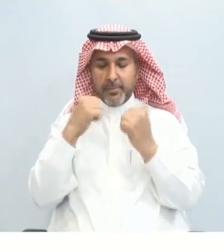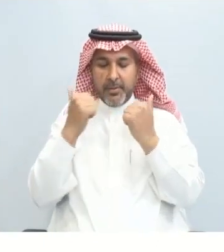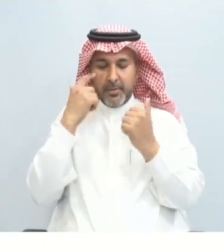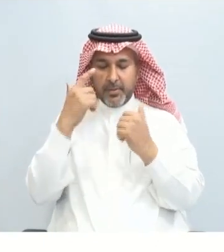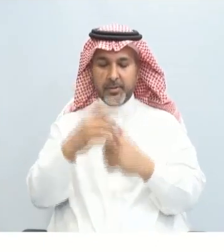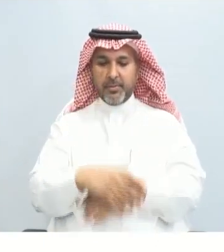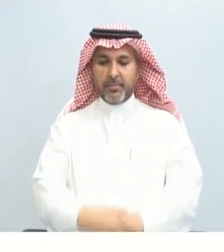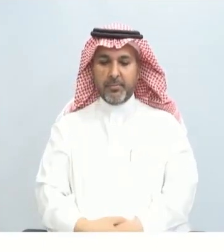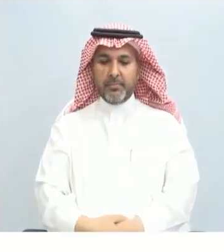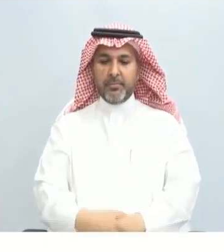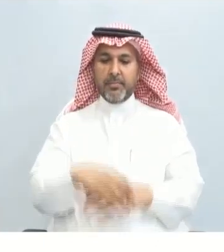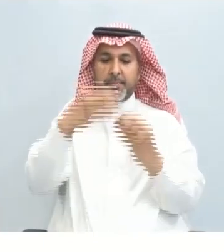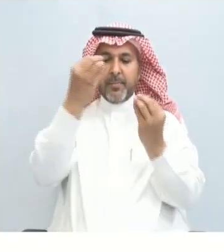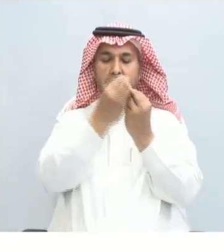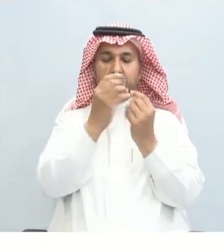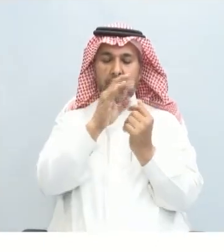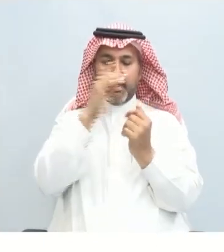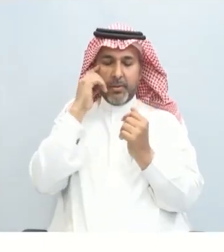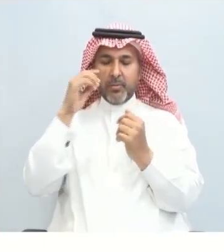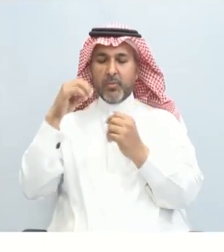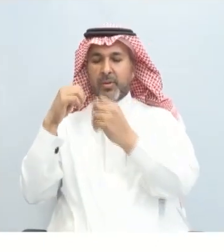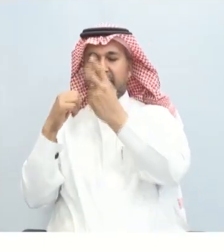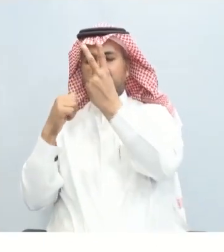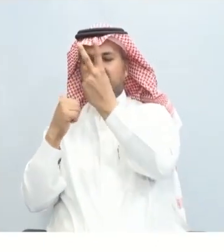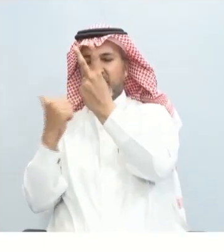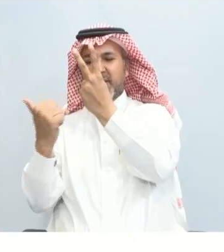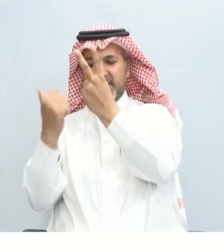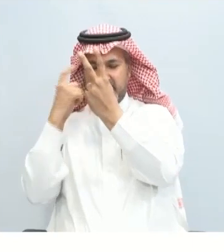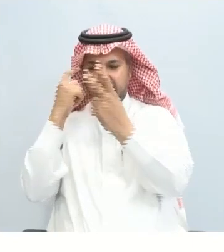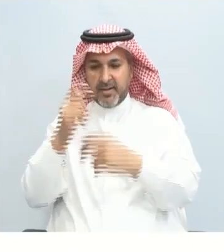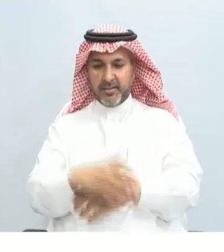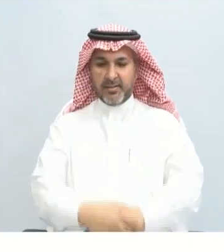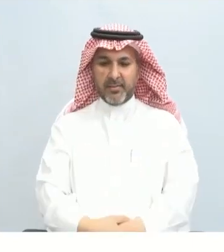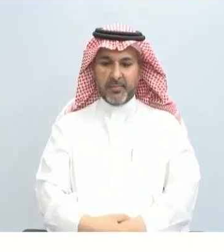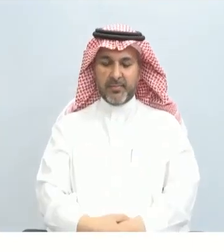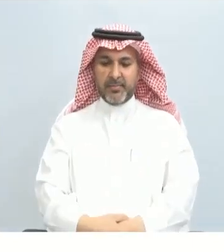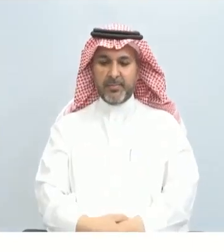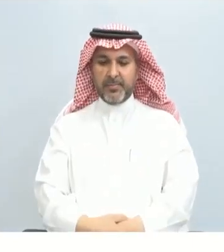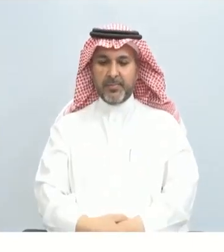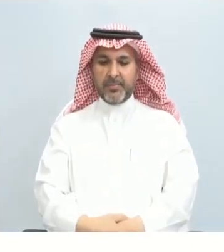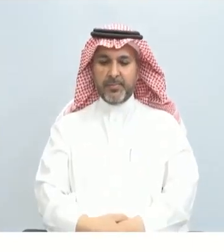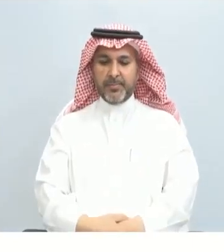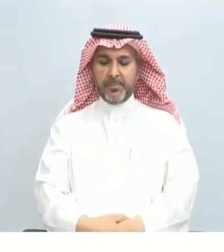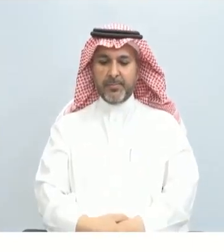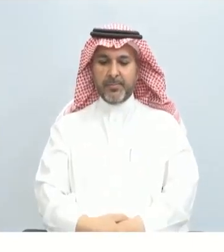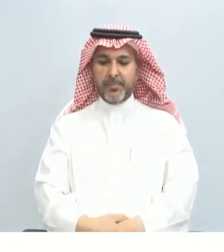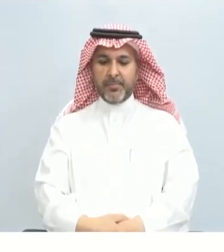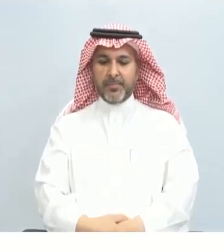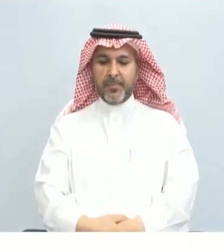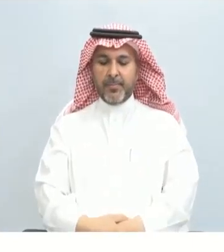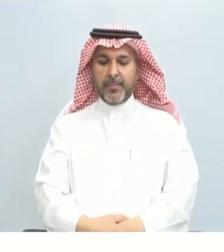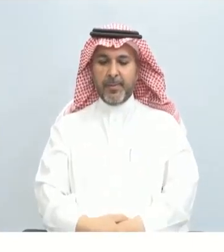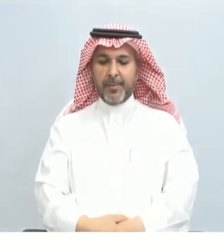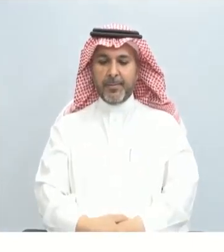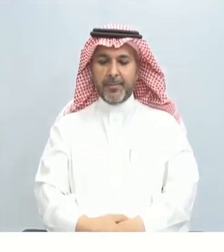فالست مع اللوغاريتم 6 ش صار فيها راحت مع بعض يبقى لك اكس في اكس زائدا 5 يساوي